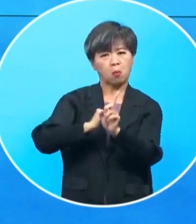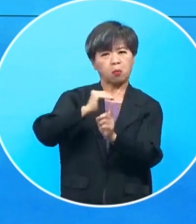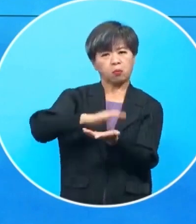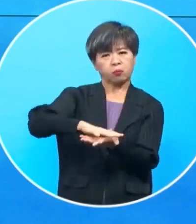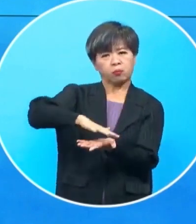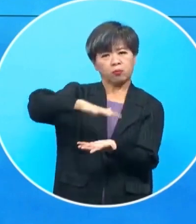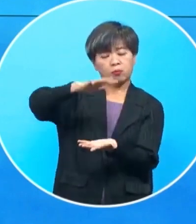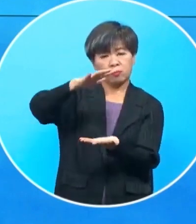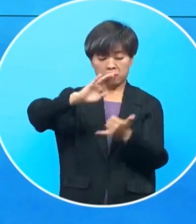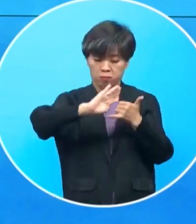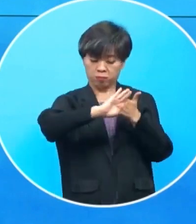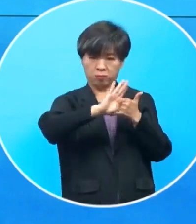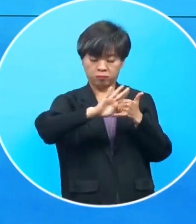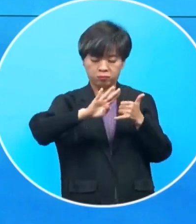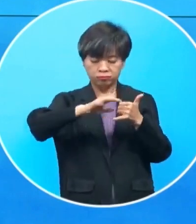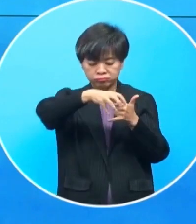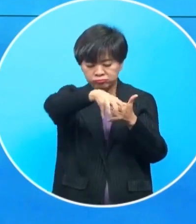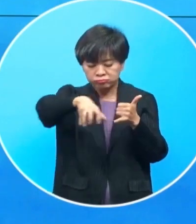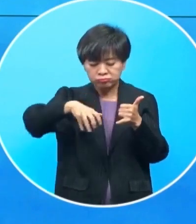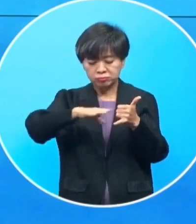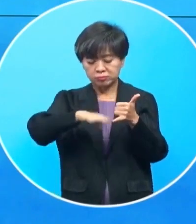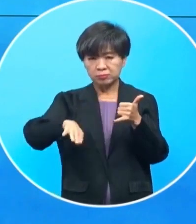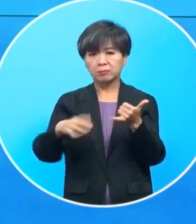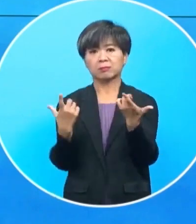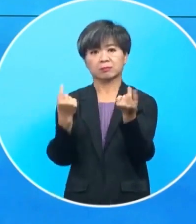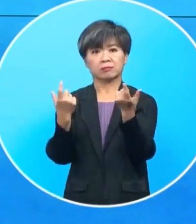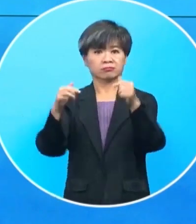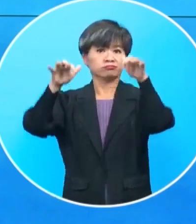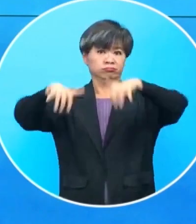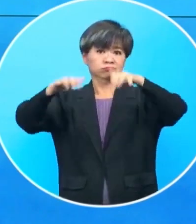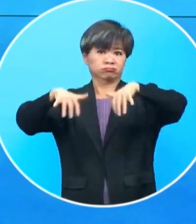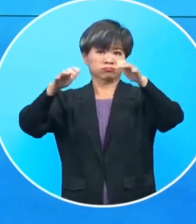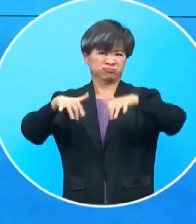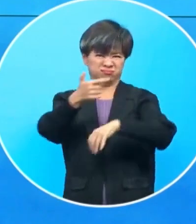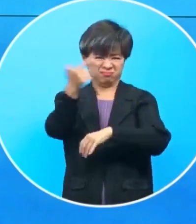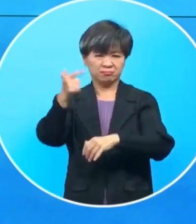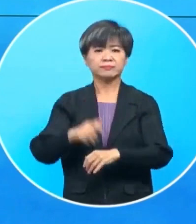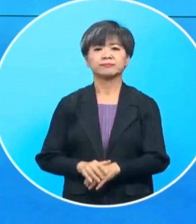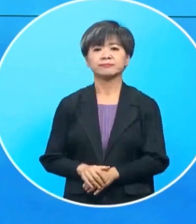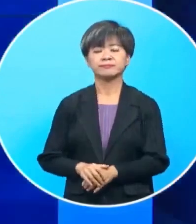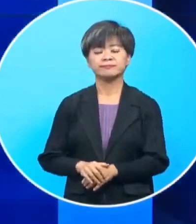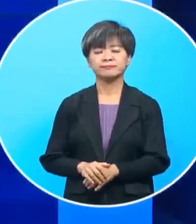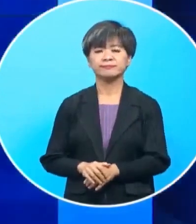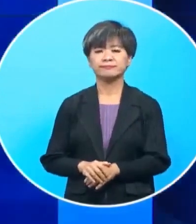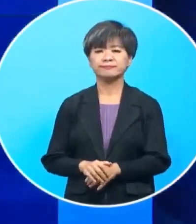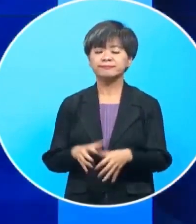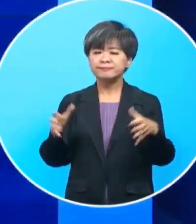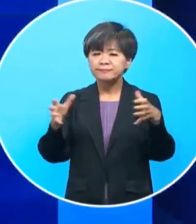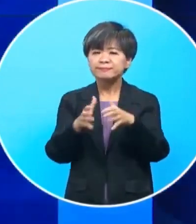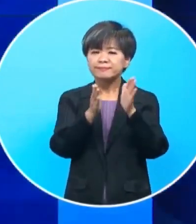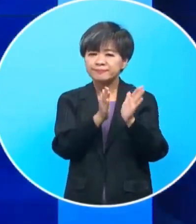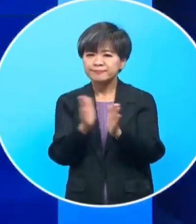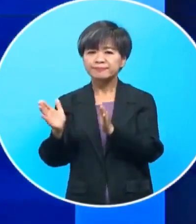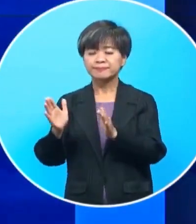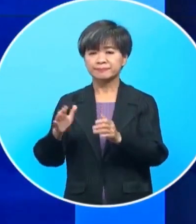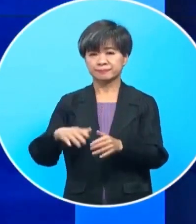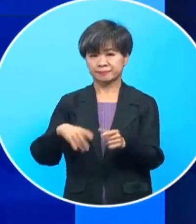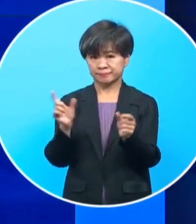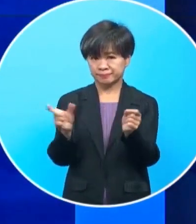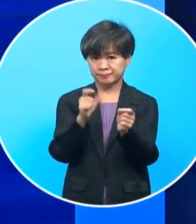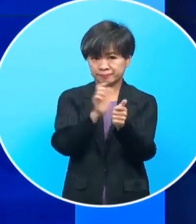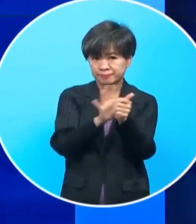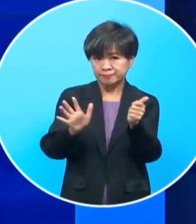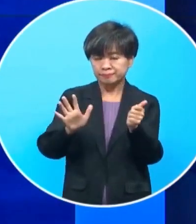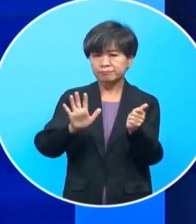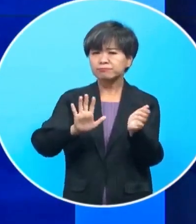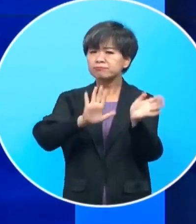尤其是整个东半部到南部地区是一个降雨的乐趣。所以呢，总结一下台风影响期间的天气的